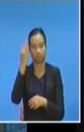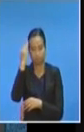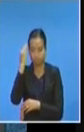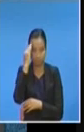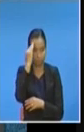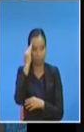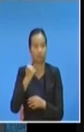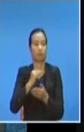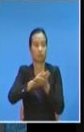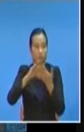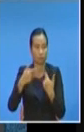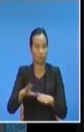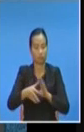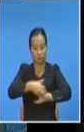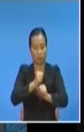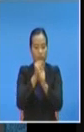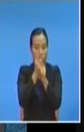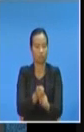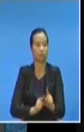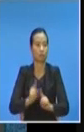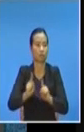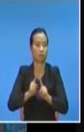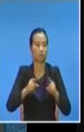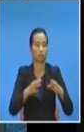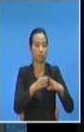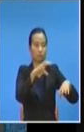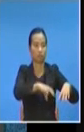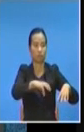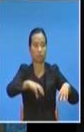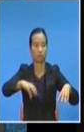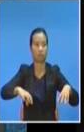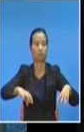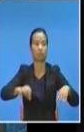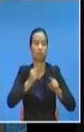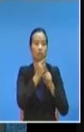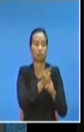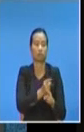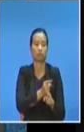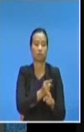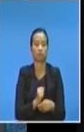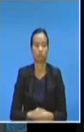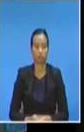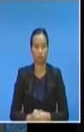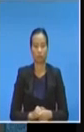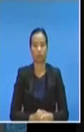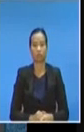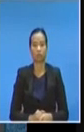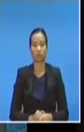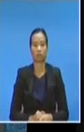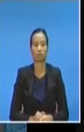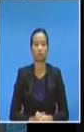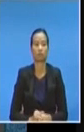ก็จะได้ปฏิบัติตามหลักเกณฑ์การประเมินของแต่ละหน่วยแต่ละกองบัญชาการนะครับเมื่อผ่านไปใ